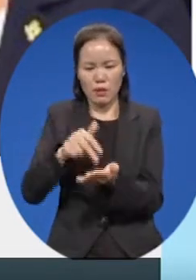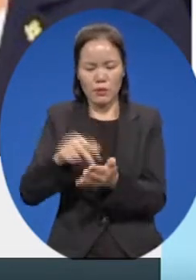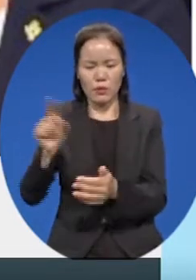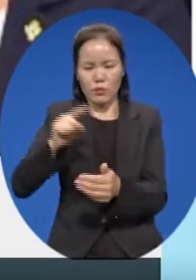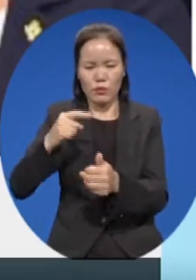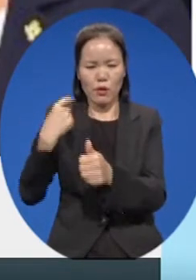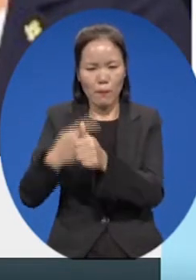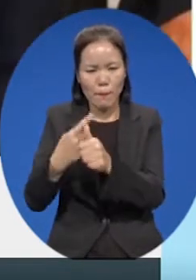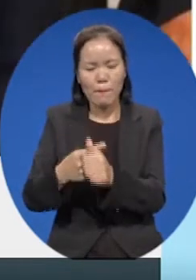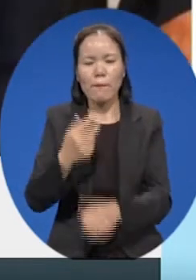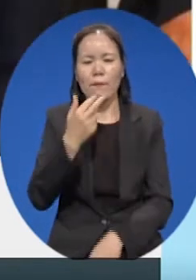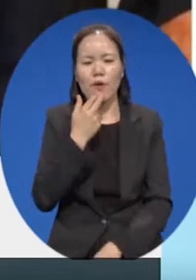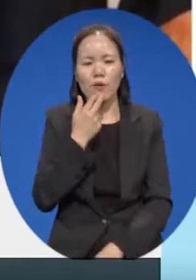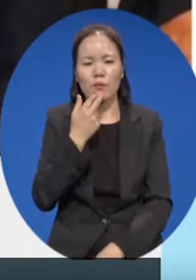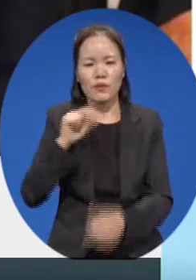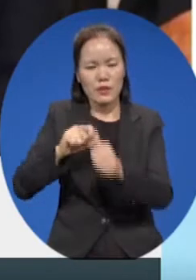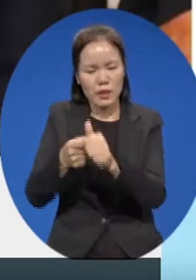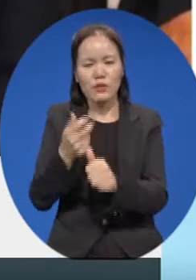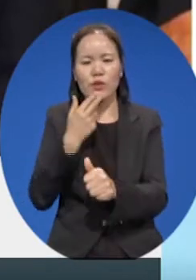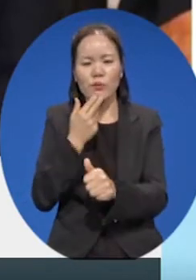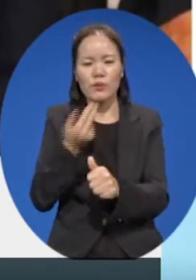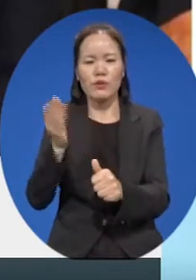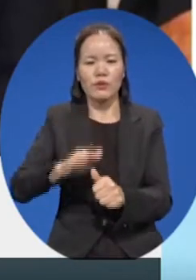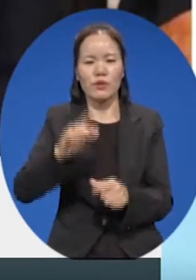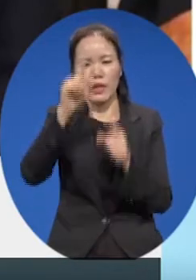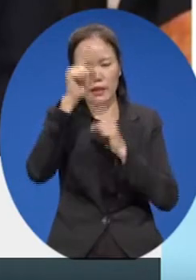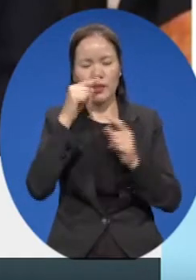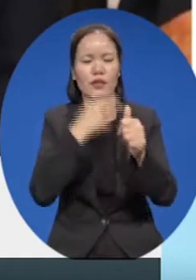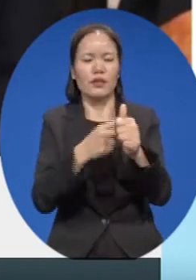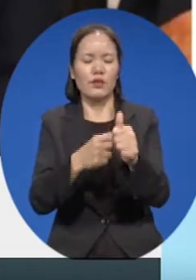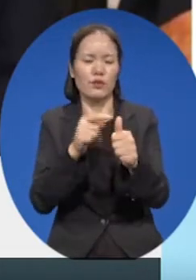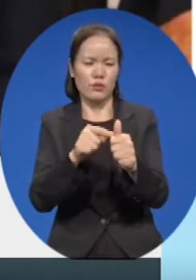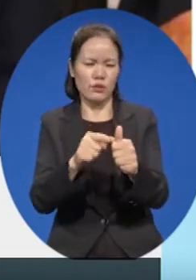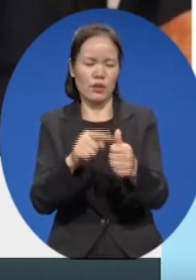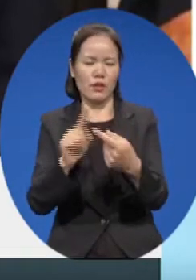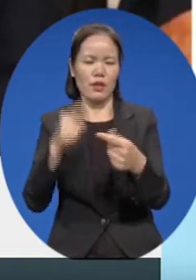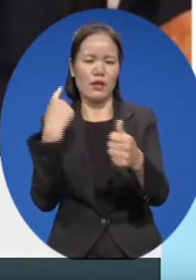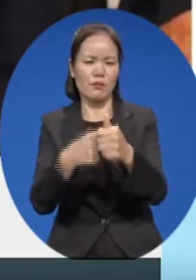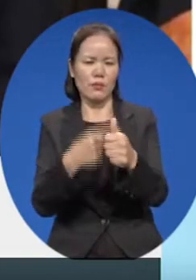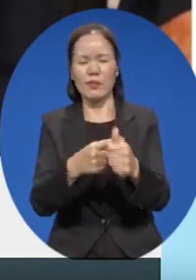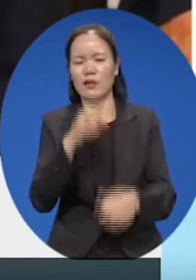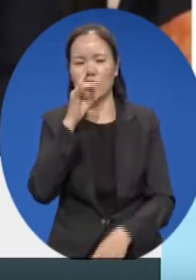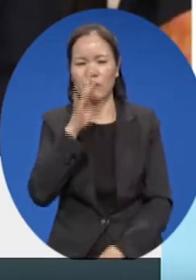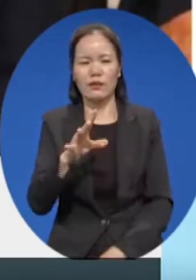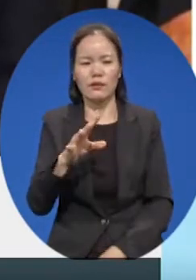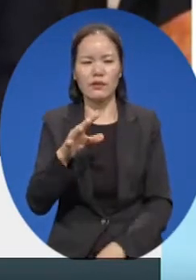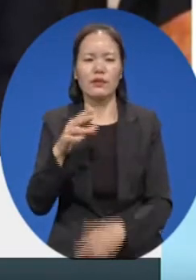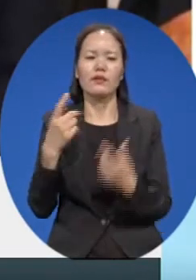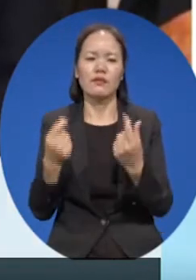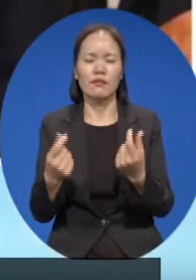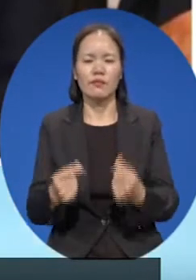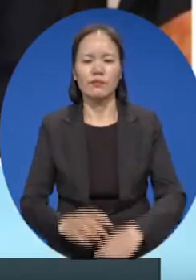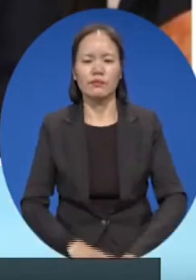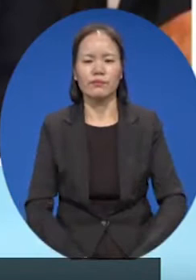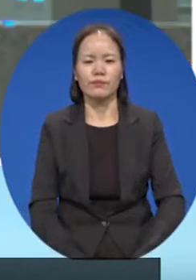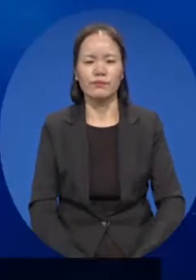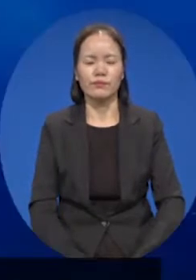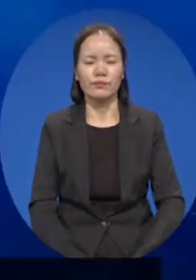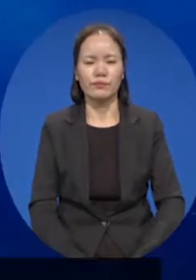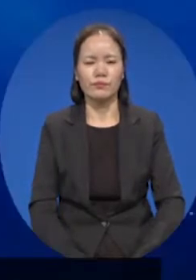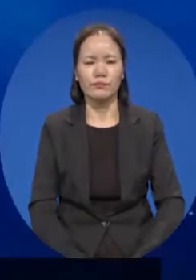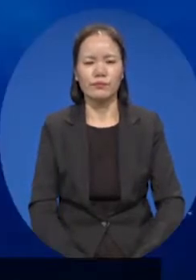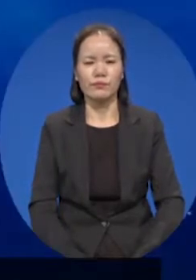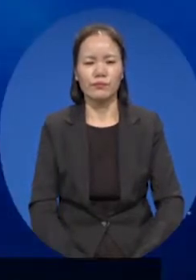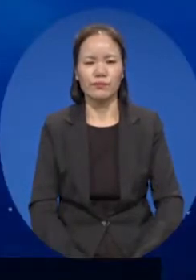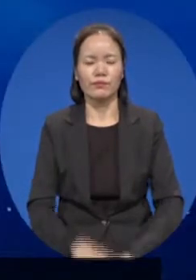않으면서 그러면서 이일병 교수를 비판한다는 것은 그야말로 내로남불이다 이렇게 볼 수밖에 없습니다. 네. 그런데 사실